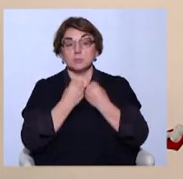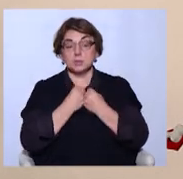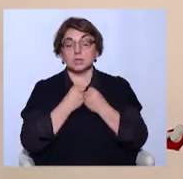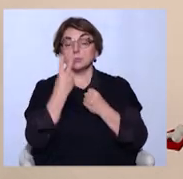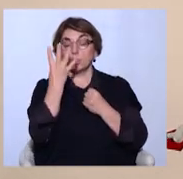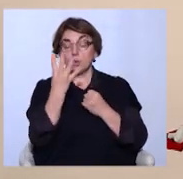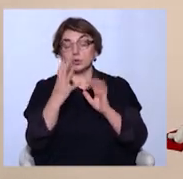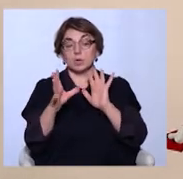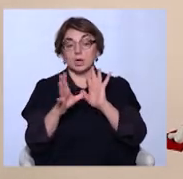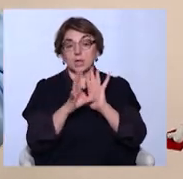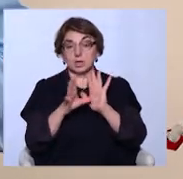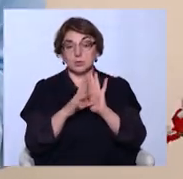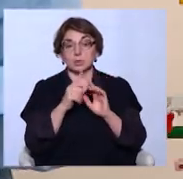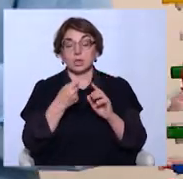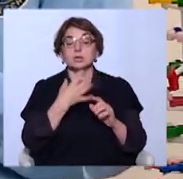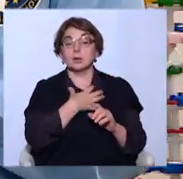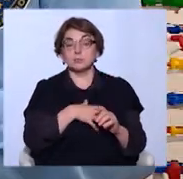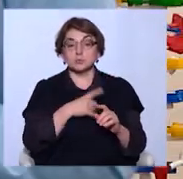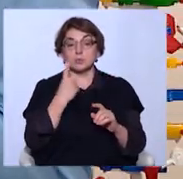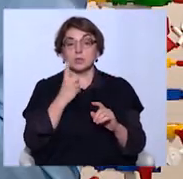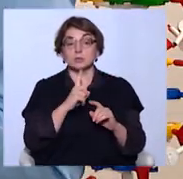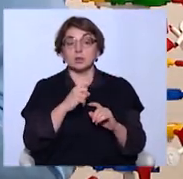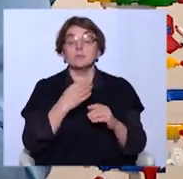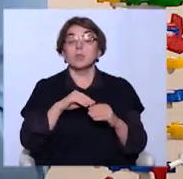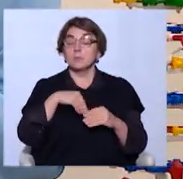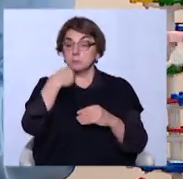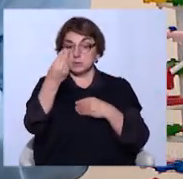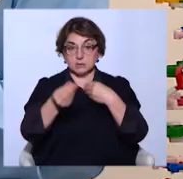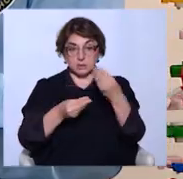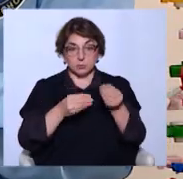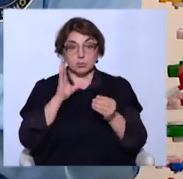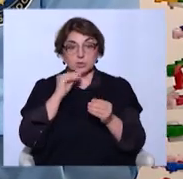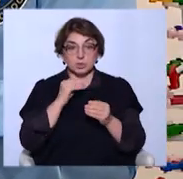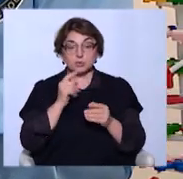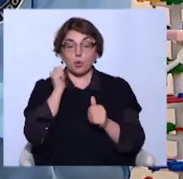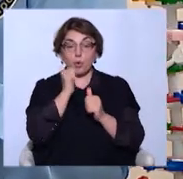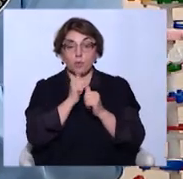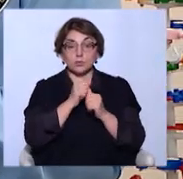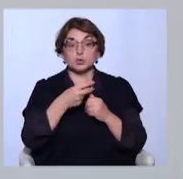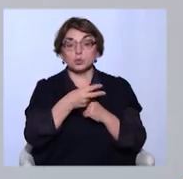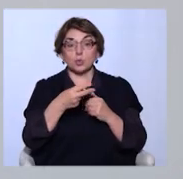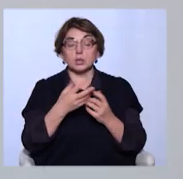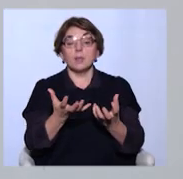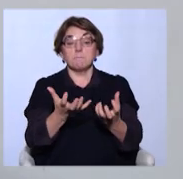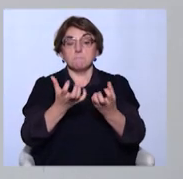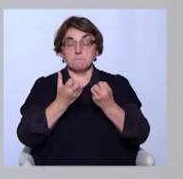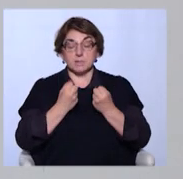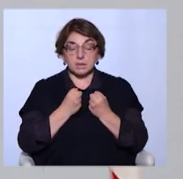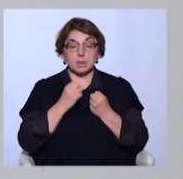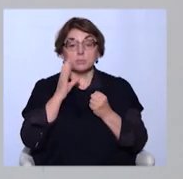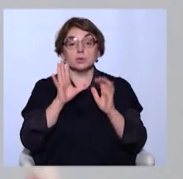4 ელექტრონს. და აქვე მნიშვნელოვანია ერთი რამ, რომ გაცემული ელექტრონების რიცხვი ყოველთვის უნდა უდრიდეს